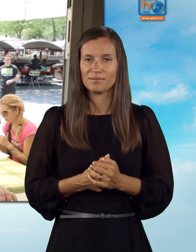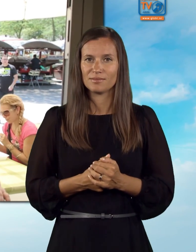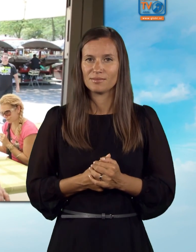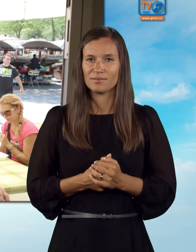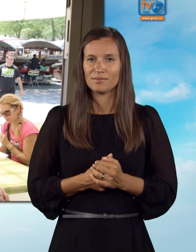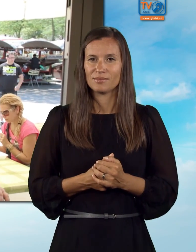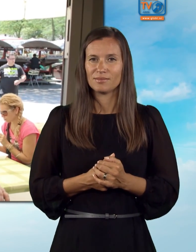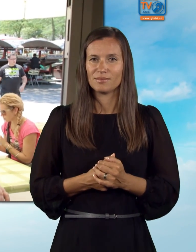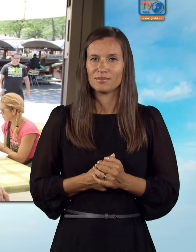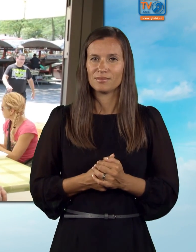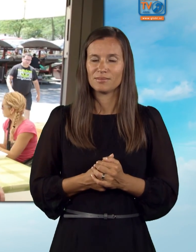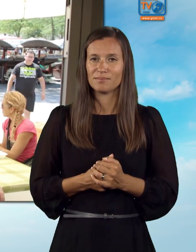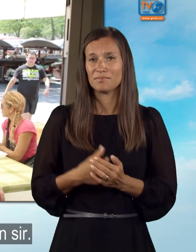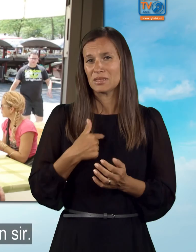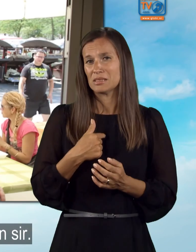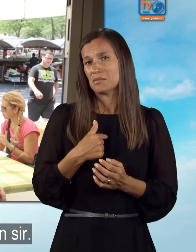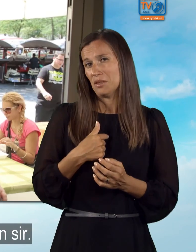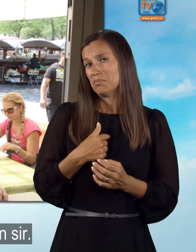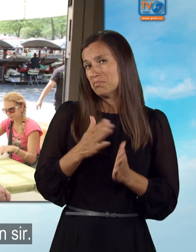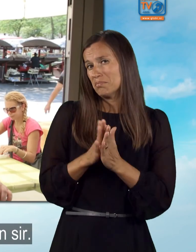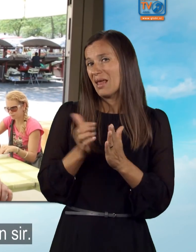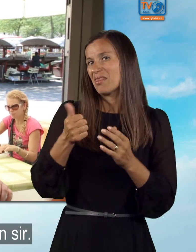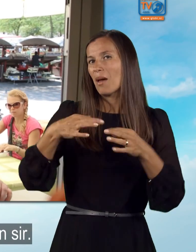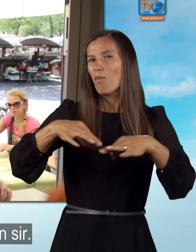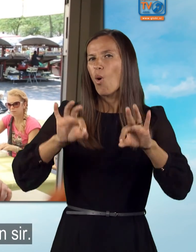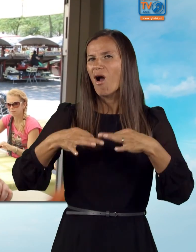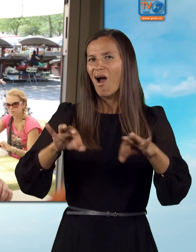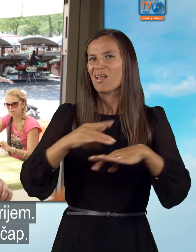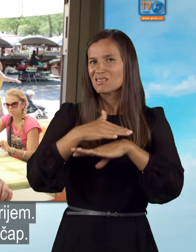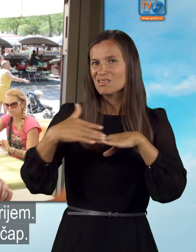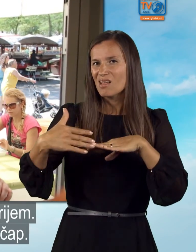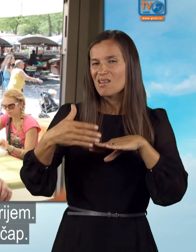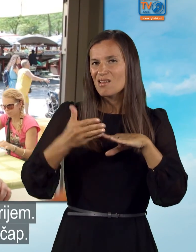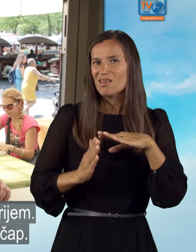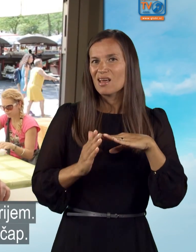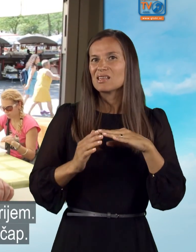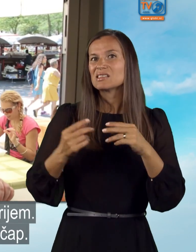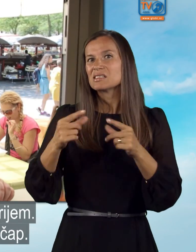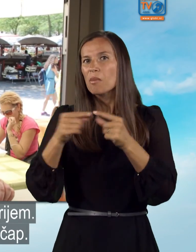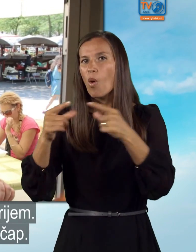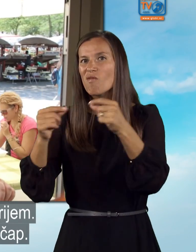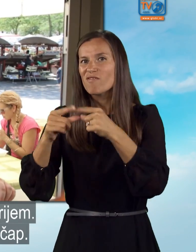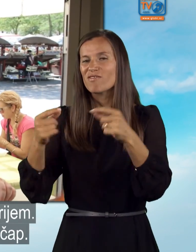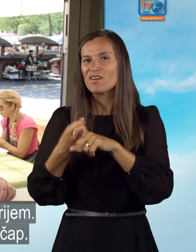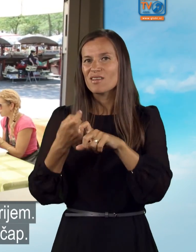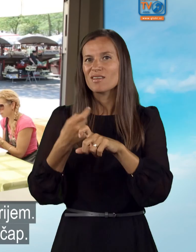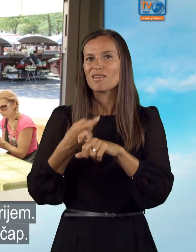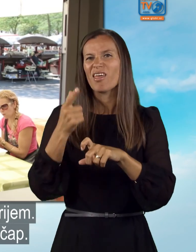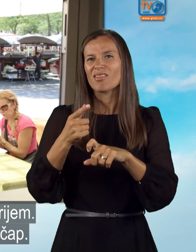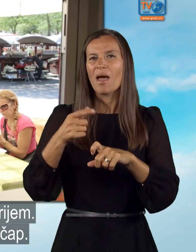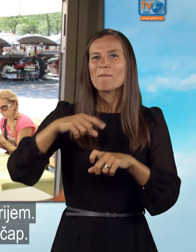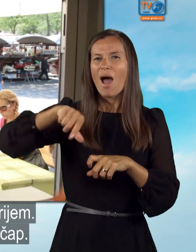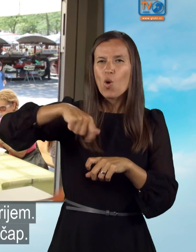Ja. Jaz bi še en pohan sir. Srci sir s pomfrijem, ja? Ja, pa